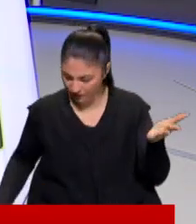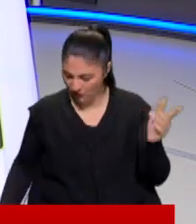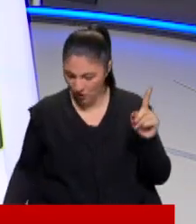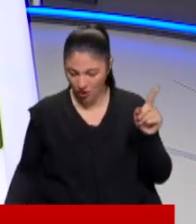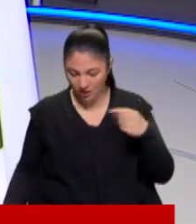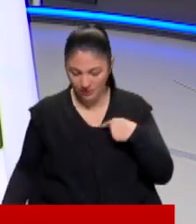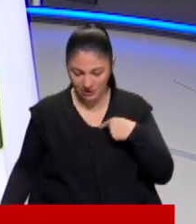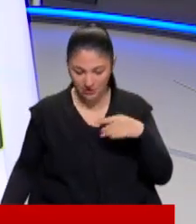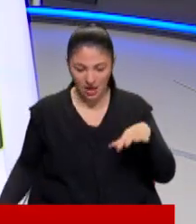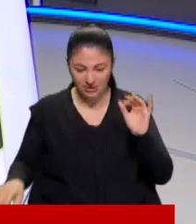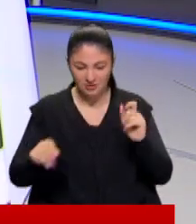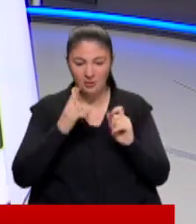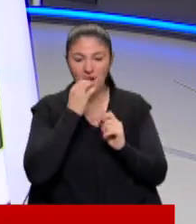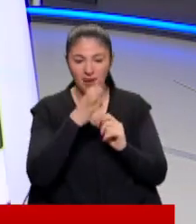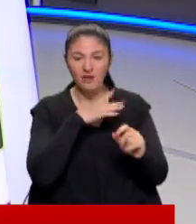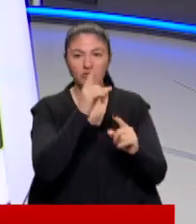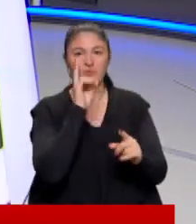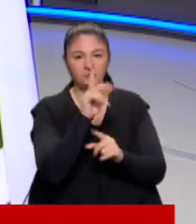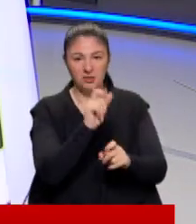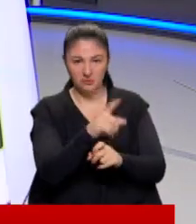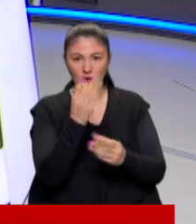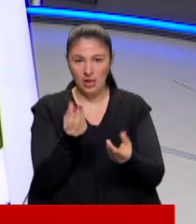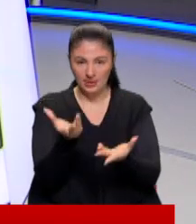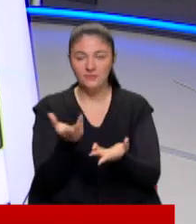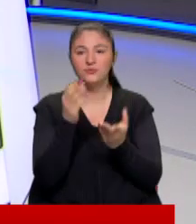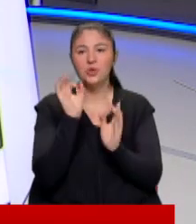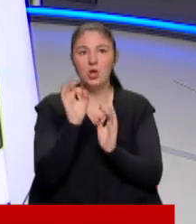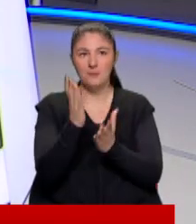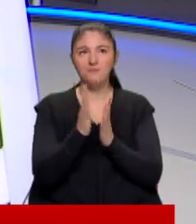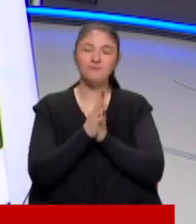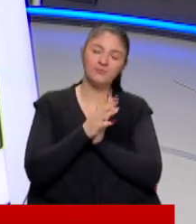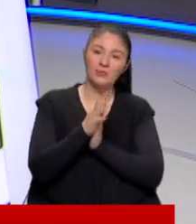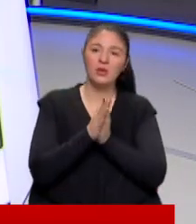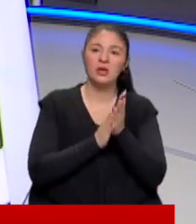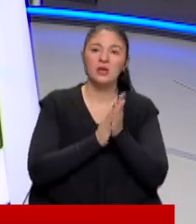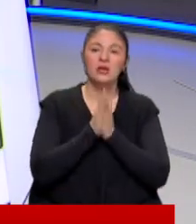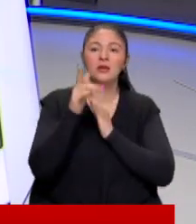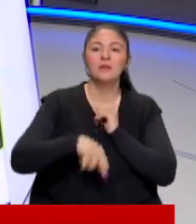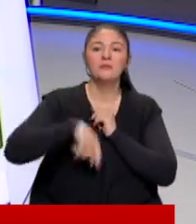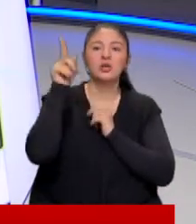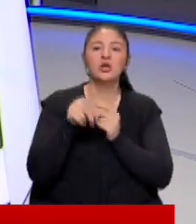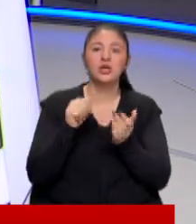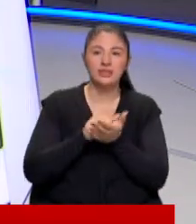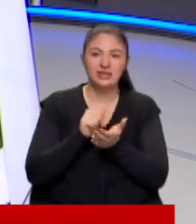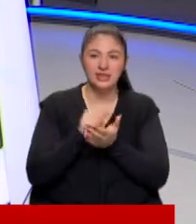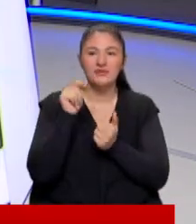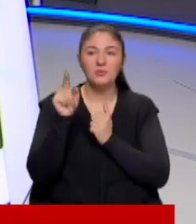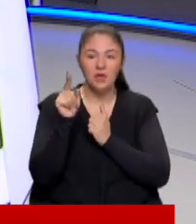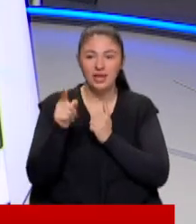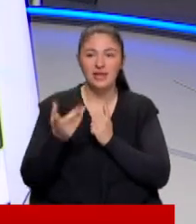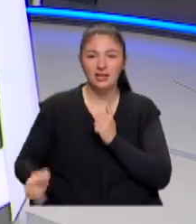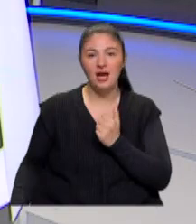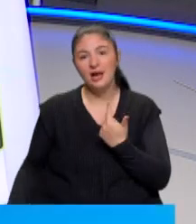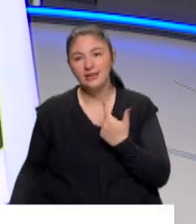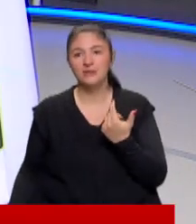Gazetelerde bizim de hazırladığımız bir haber var. Onu da ekranlarınıza getirmiş olalım. Şöyle Bir Gün gazetesi ve burada da